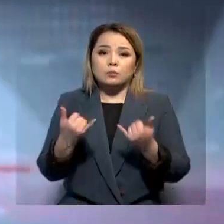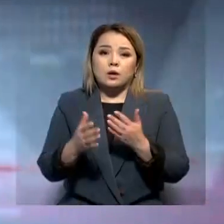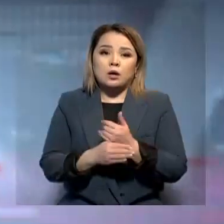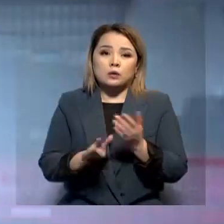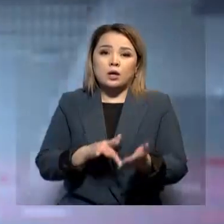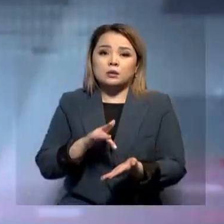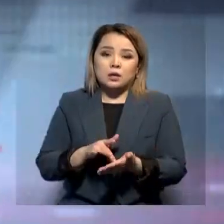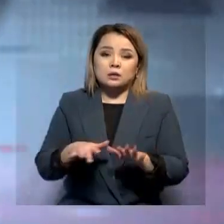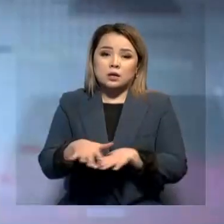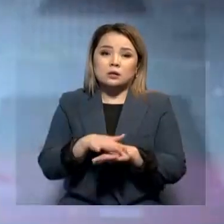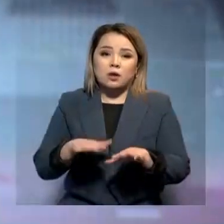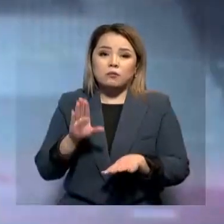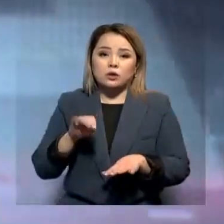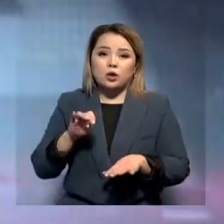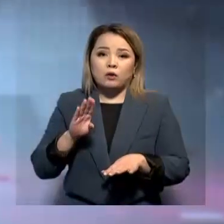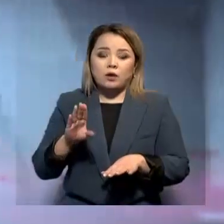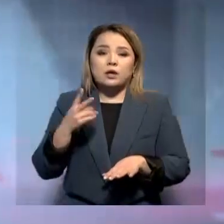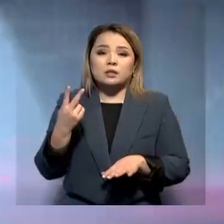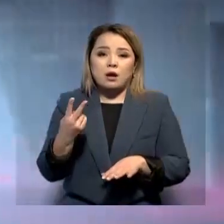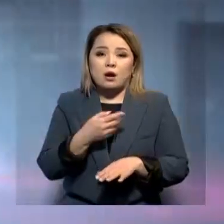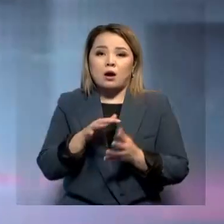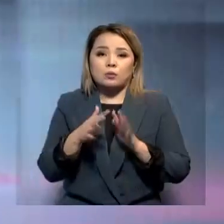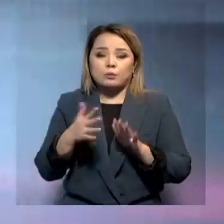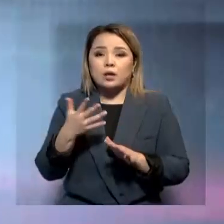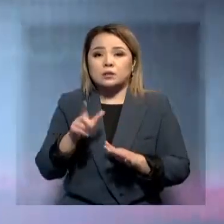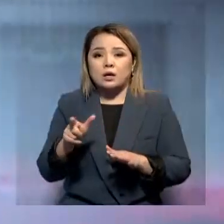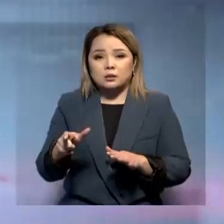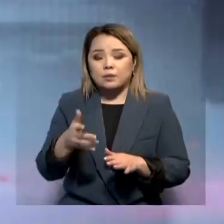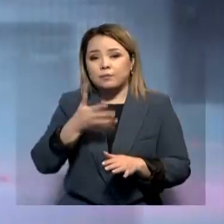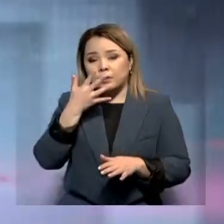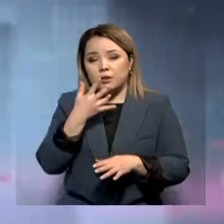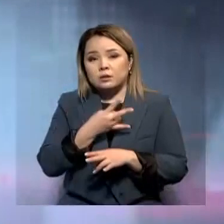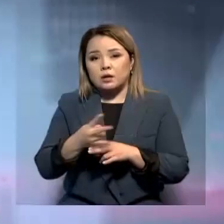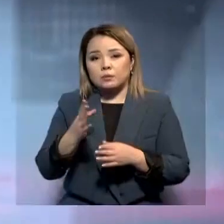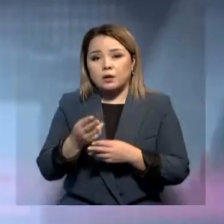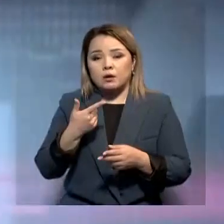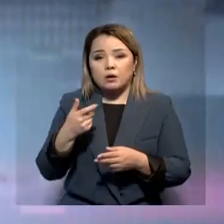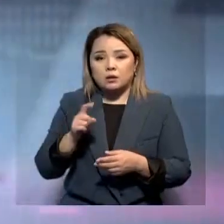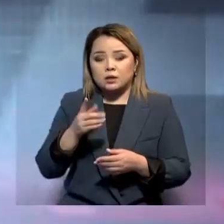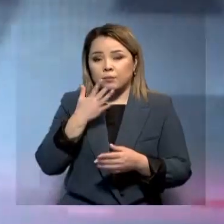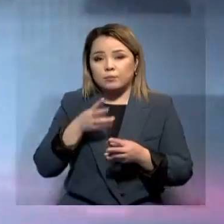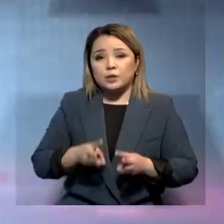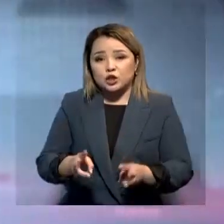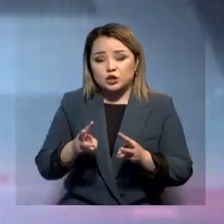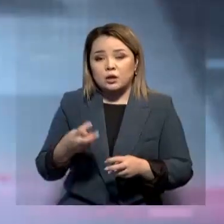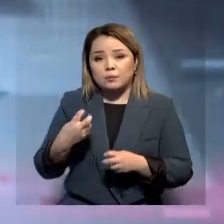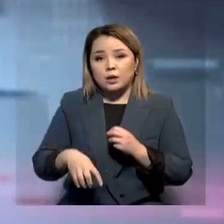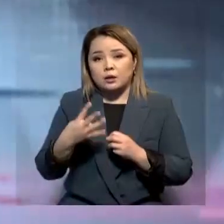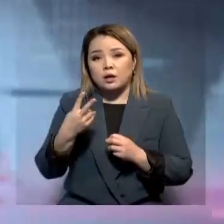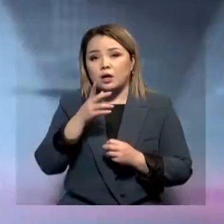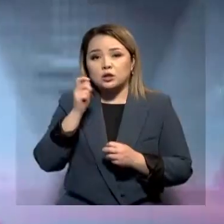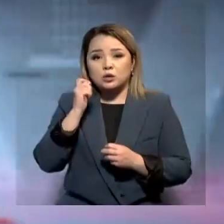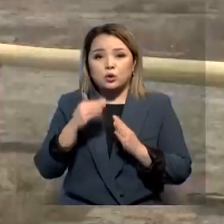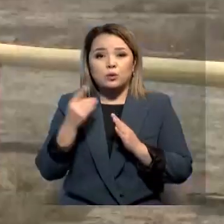Атырау қаласының іргесіндегі Водников 2 ауылында 5 адамға ес тиген. Ас бөлмедегі газ пешінен ақау шығып, 42 жастағы